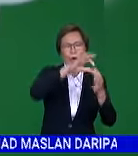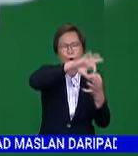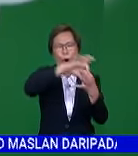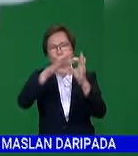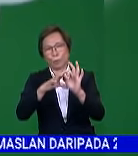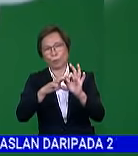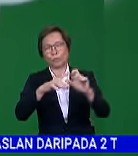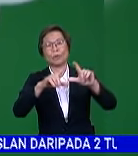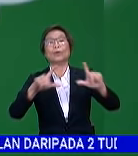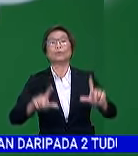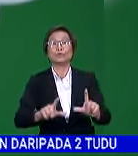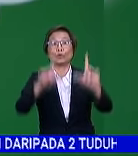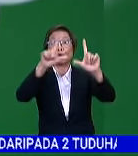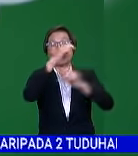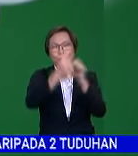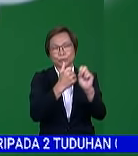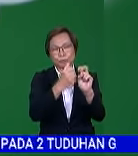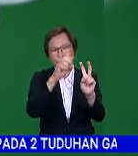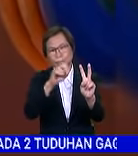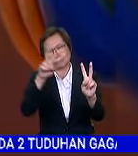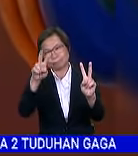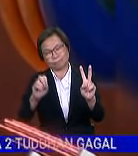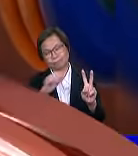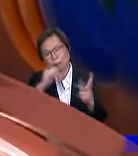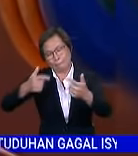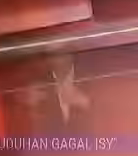Tokyo 2020.